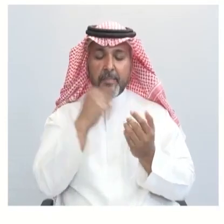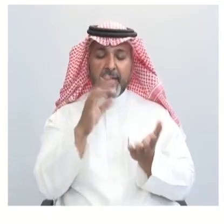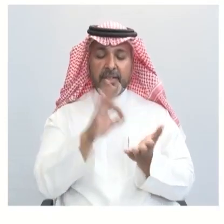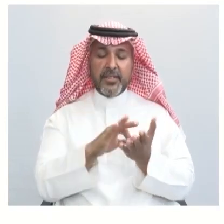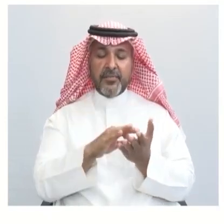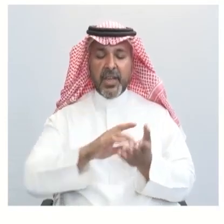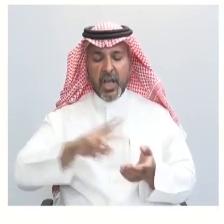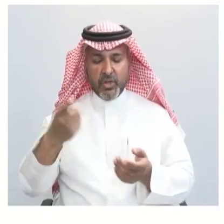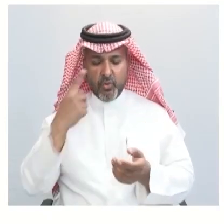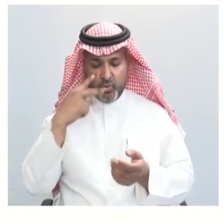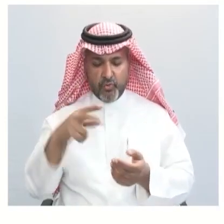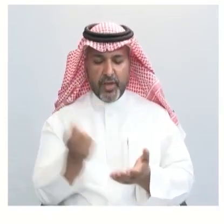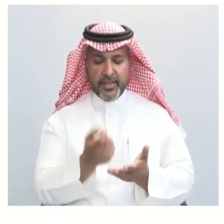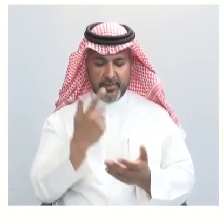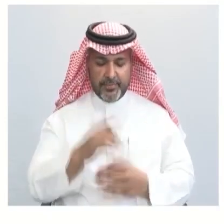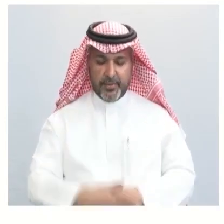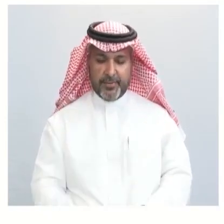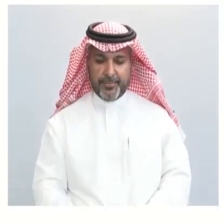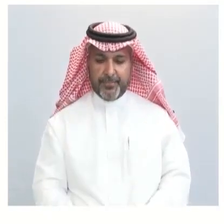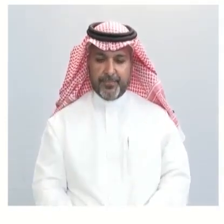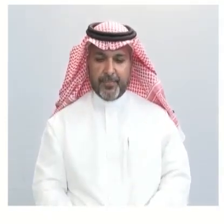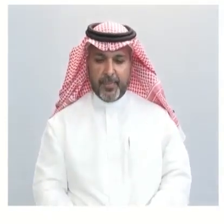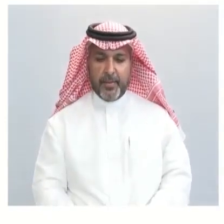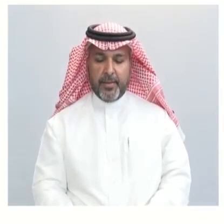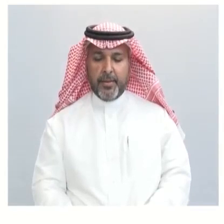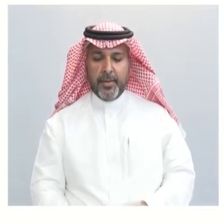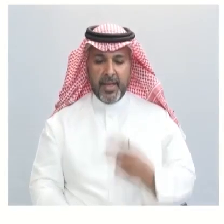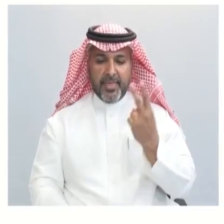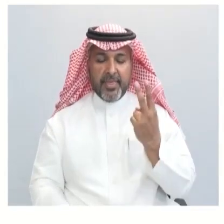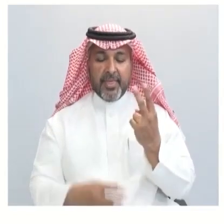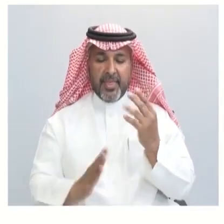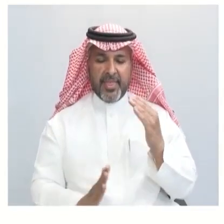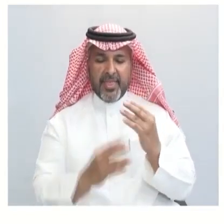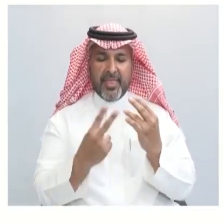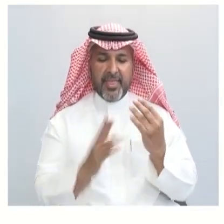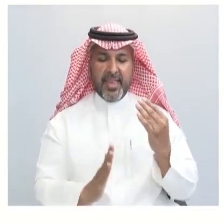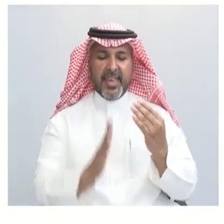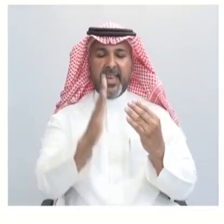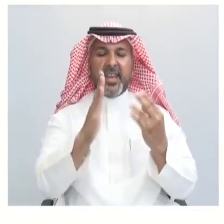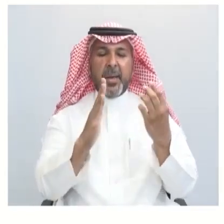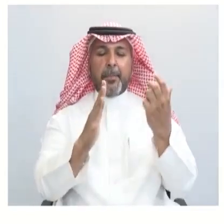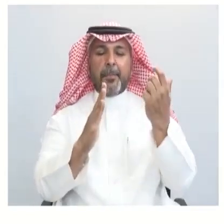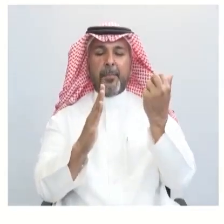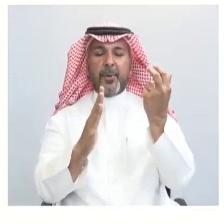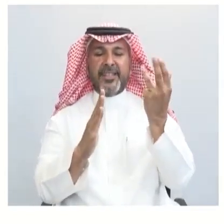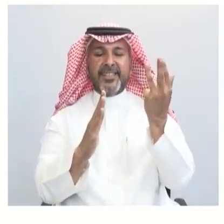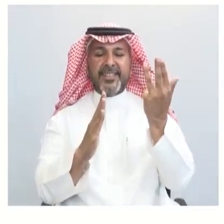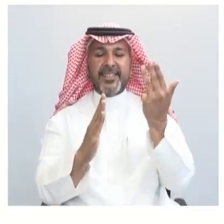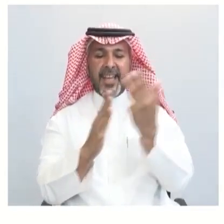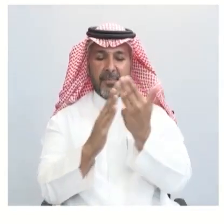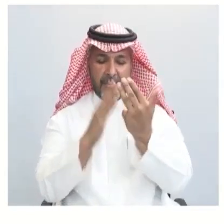مع التسعه عندنا هنا الثلاثه هنا الثلاثه مع